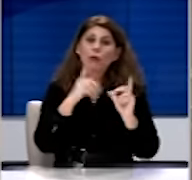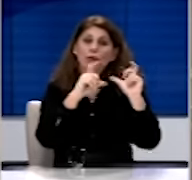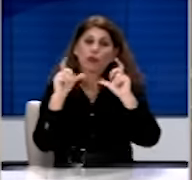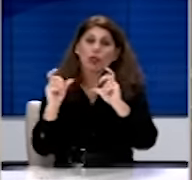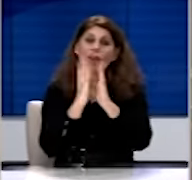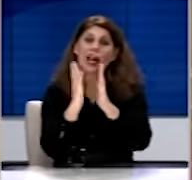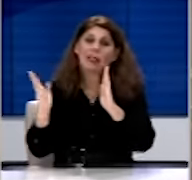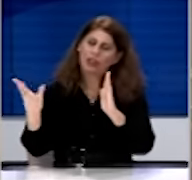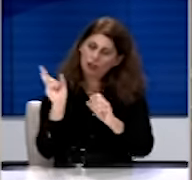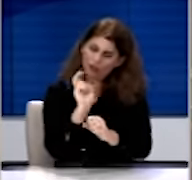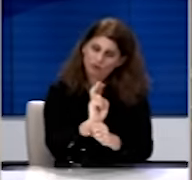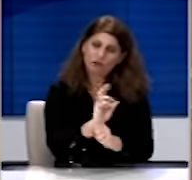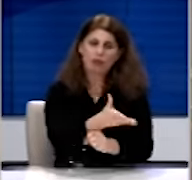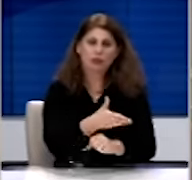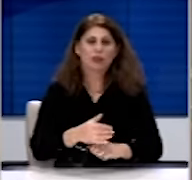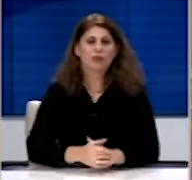αρχείο.